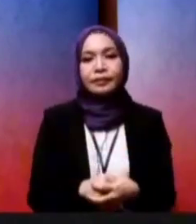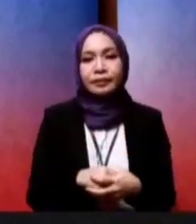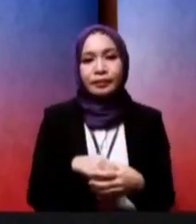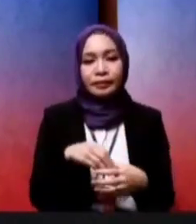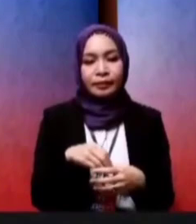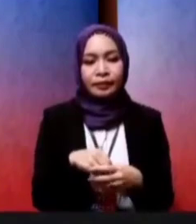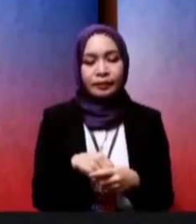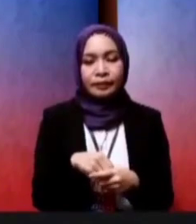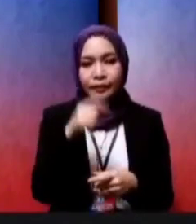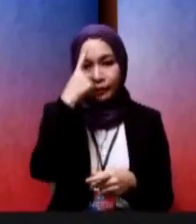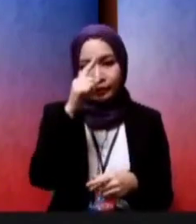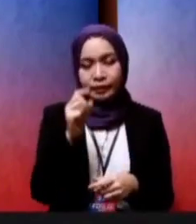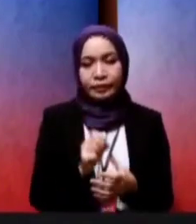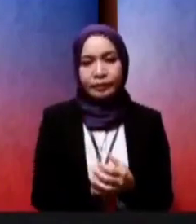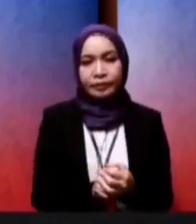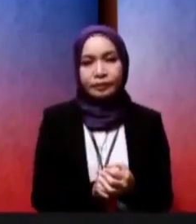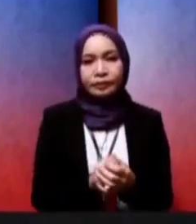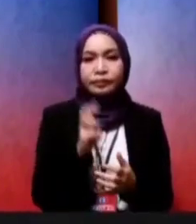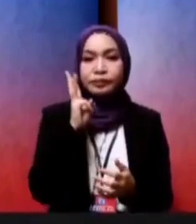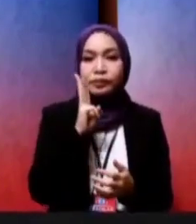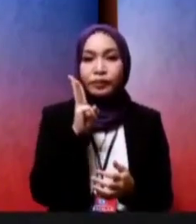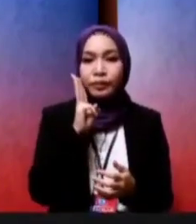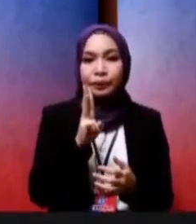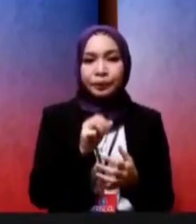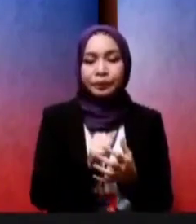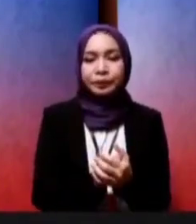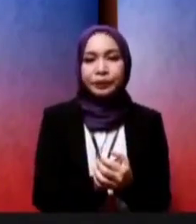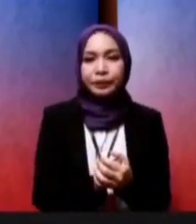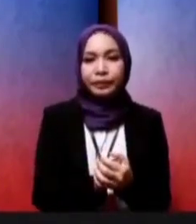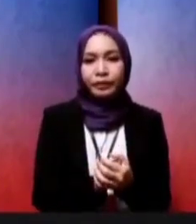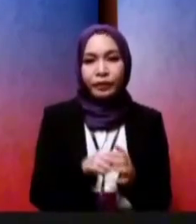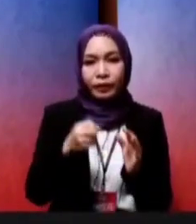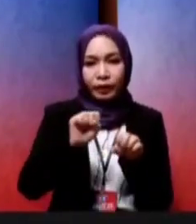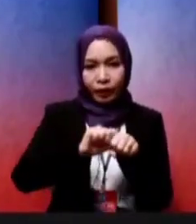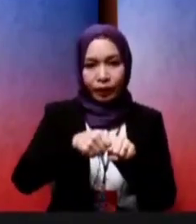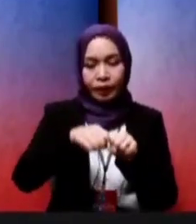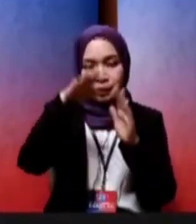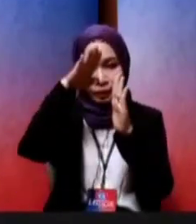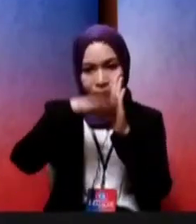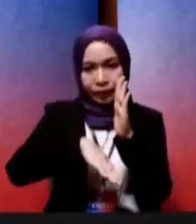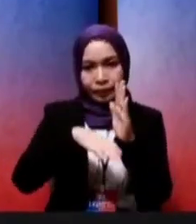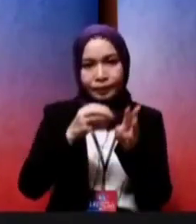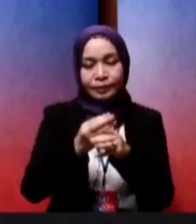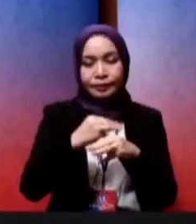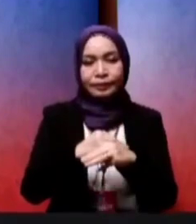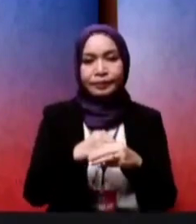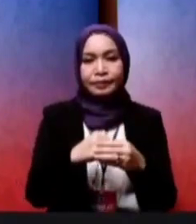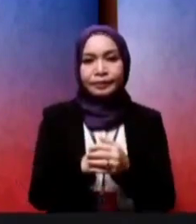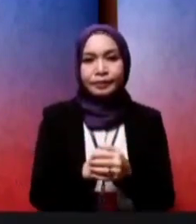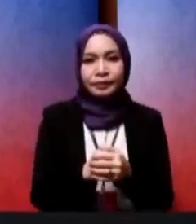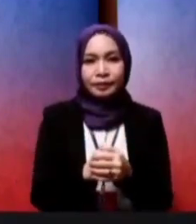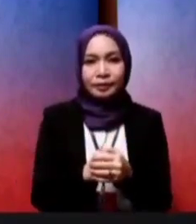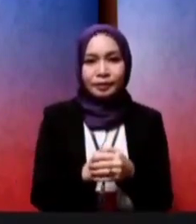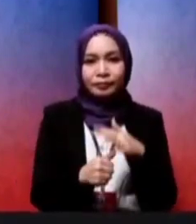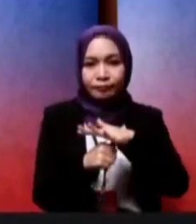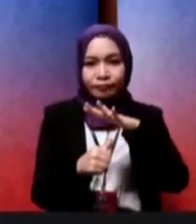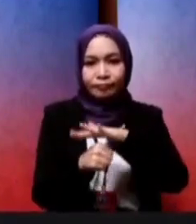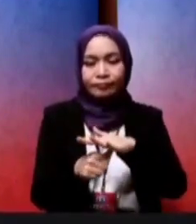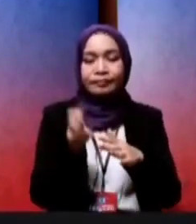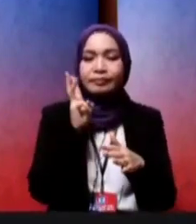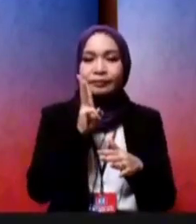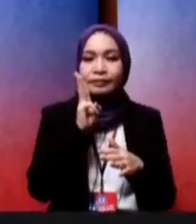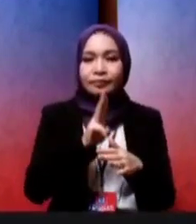jenayah domestik penderaan terhadap kanak-kanak berkurangan dari tahun ke tahun itu agenda kita di